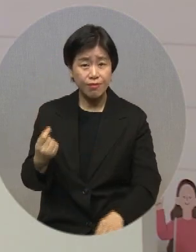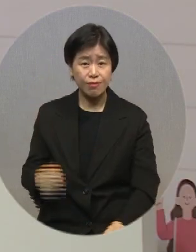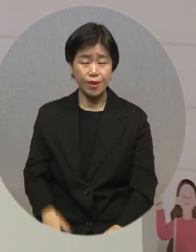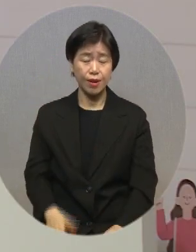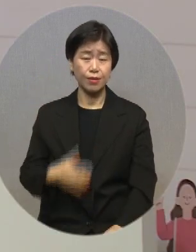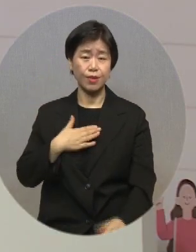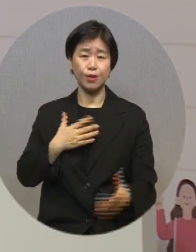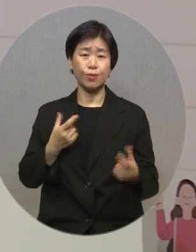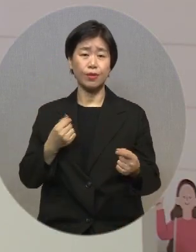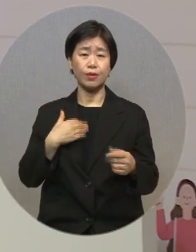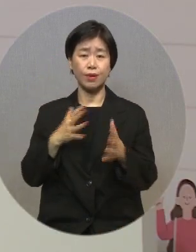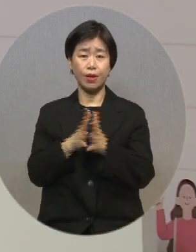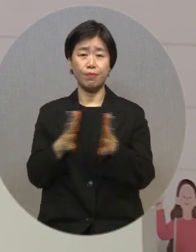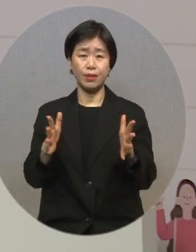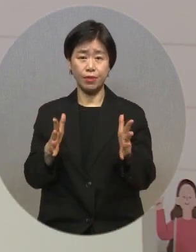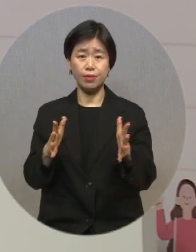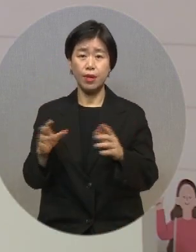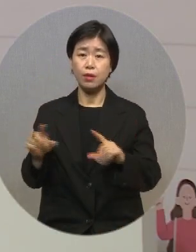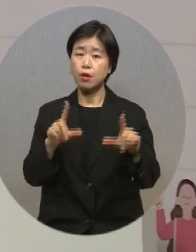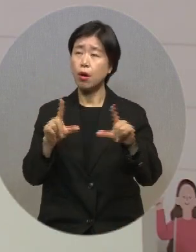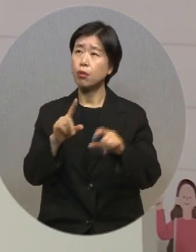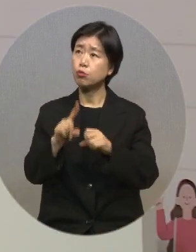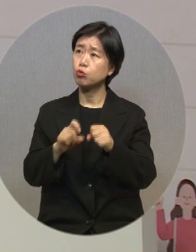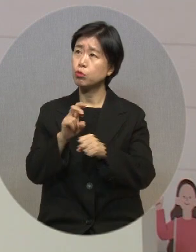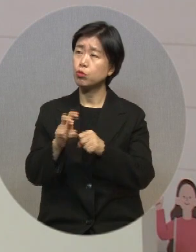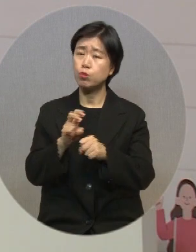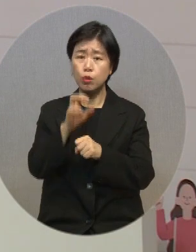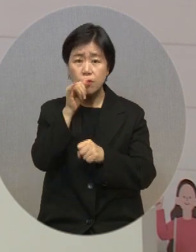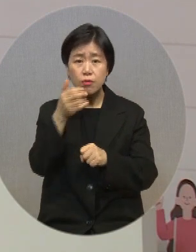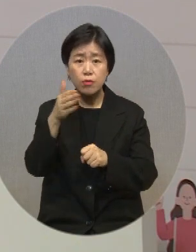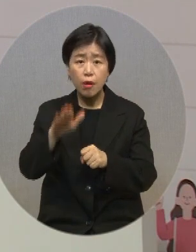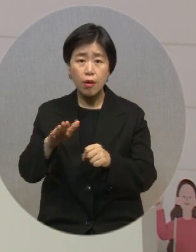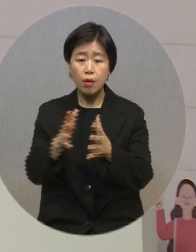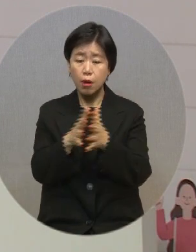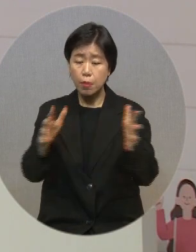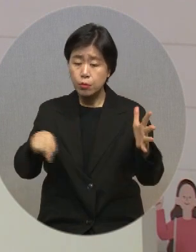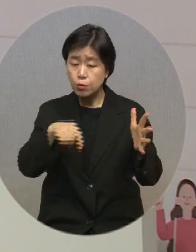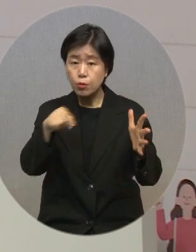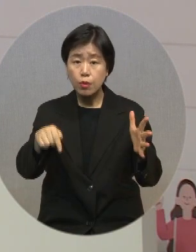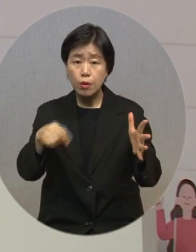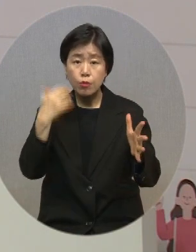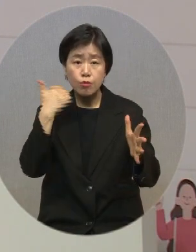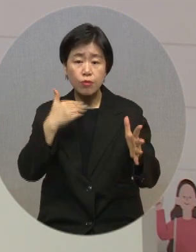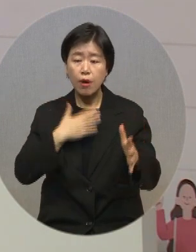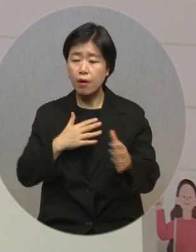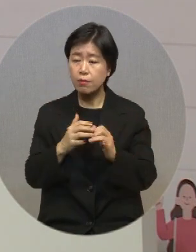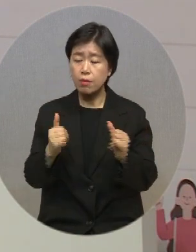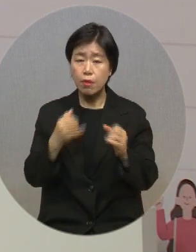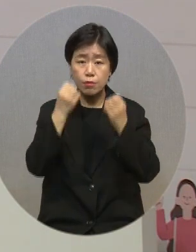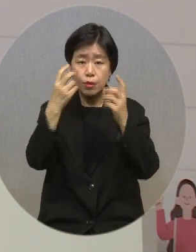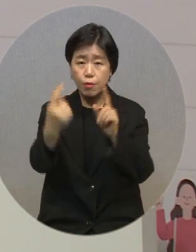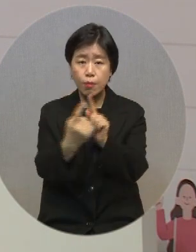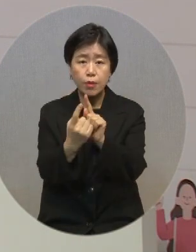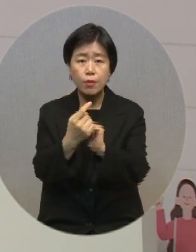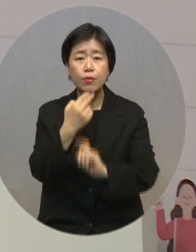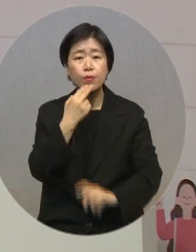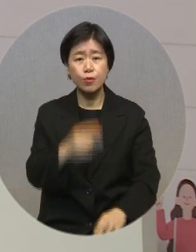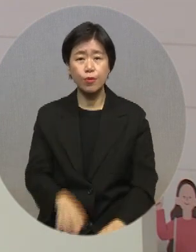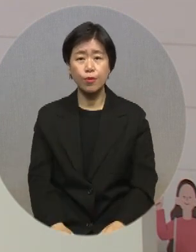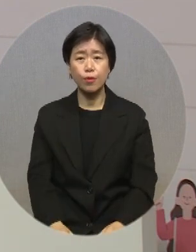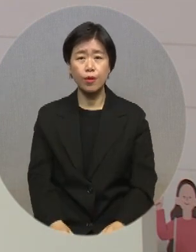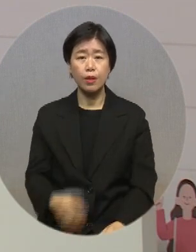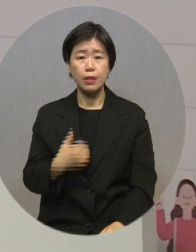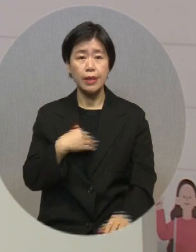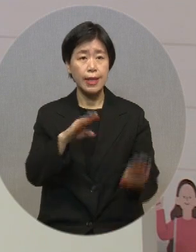됐는데 한 사람도 친구를 사기 못 사겠어요. 아파트 주민은. 네. 왜냐하면 내 소굴만 찾아